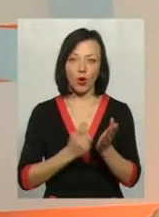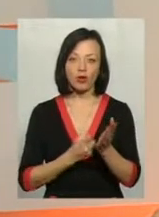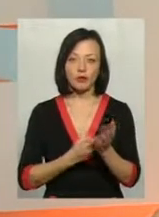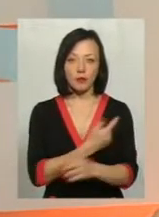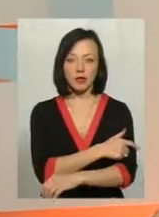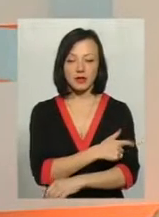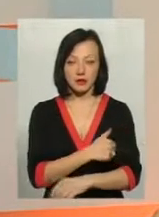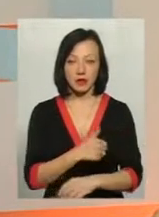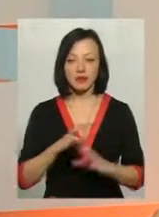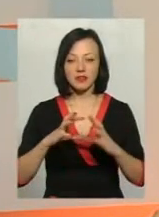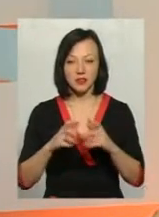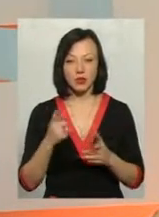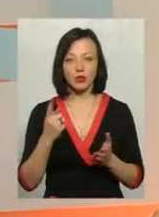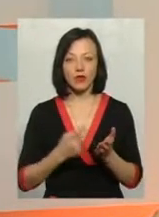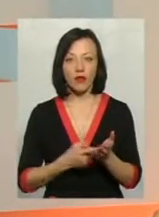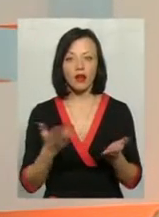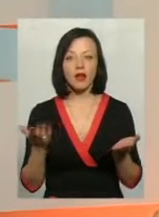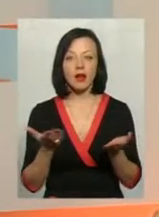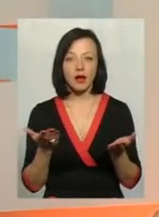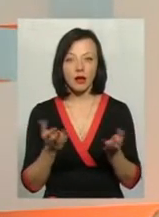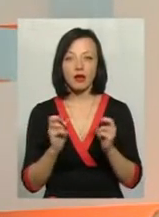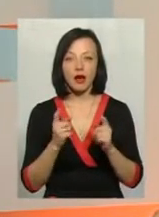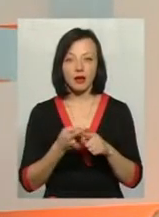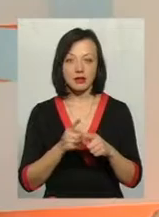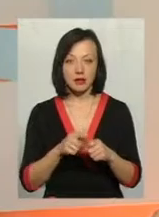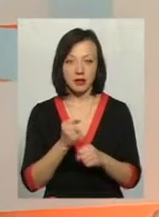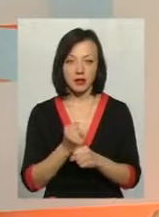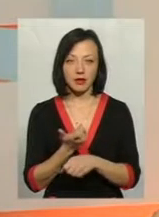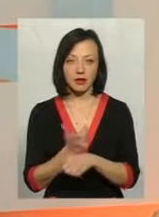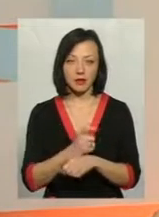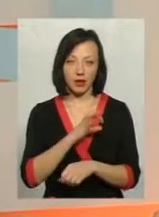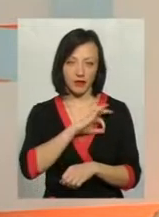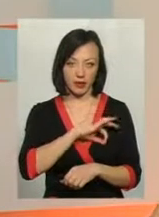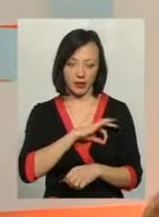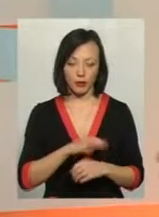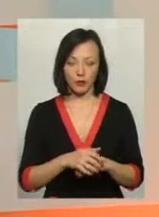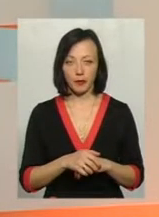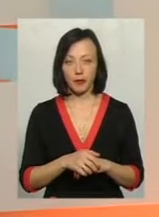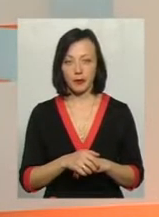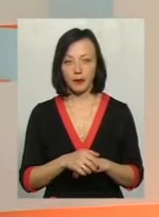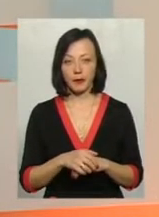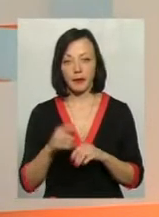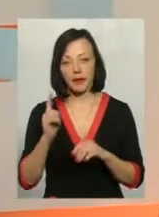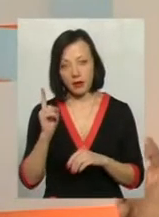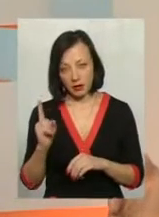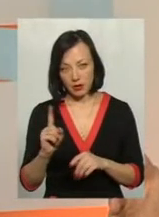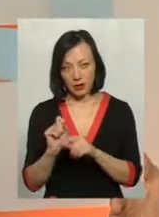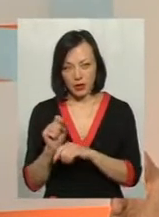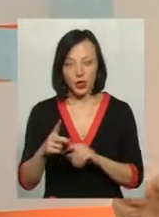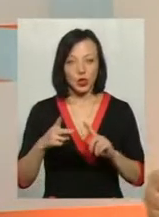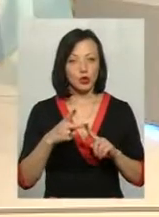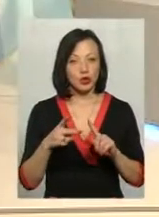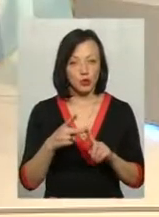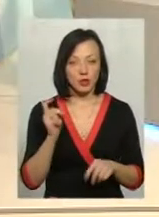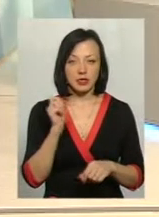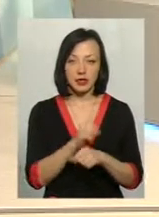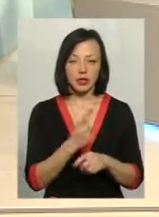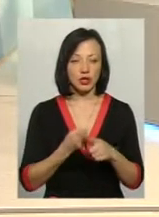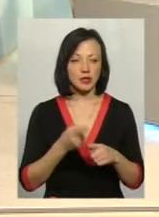давним-давно довели, як це працює найбільш ефективно. Це одна задача. Друга задача –